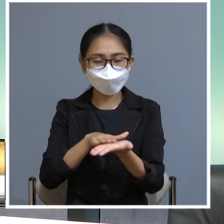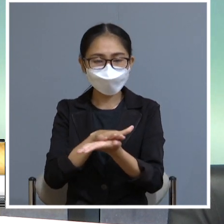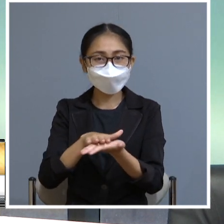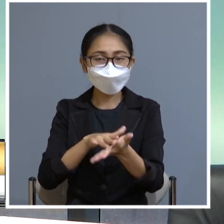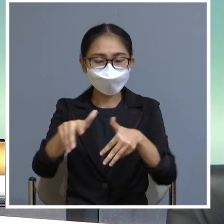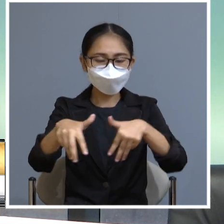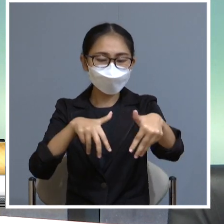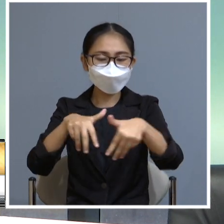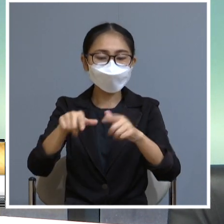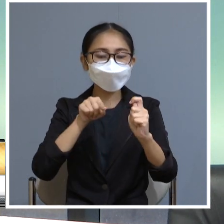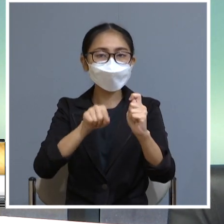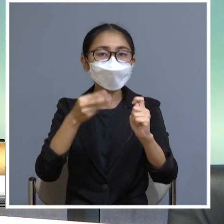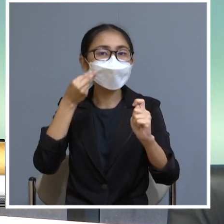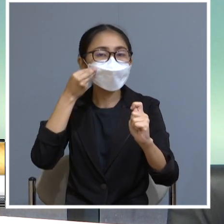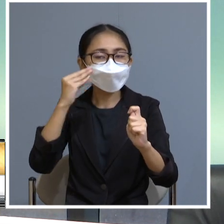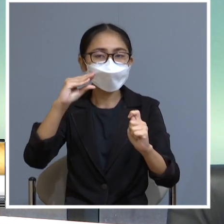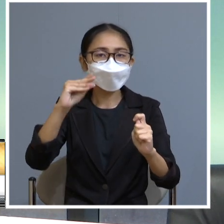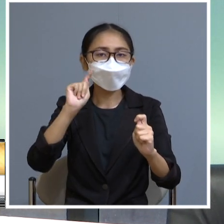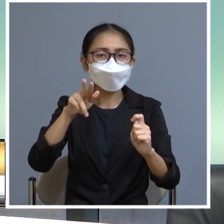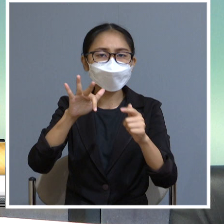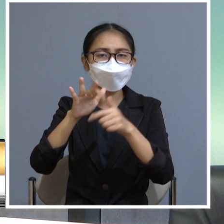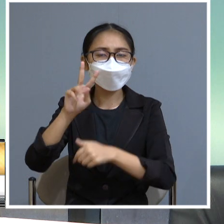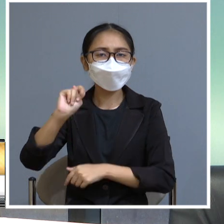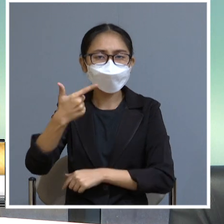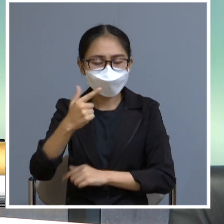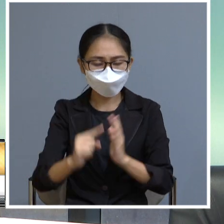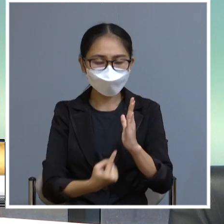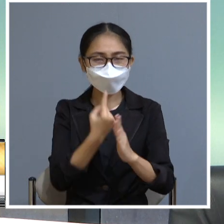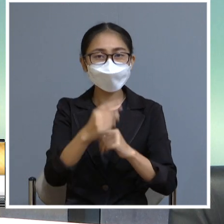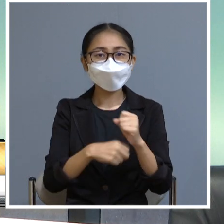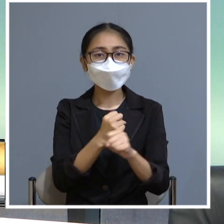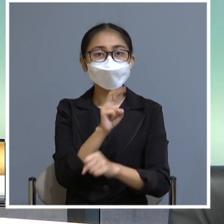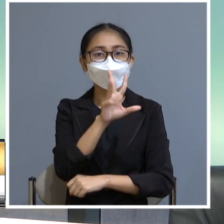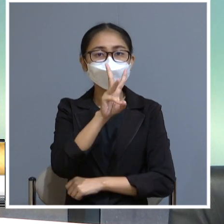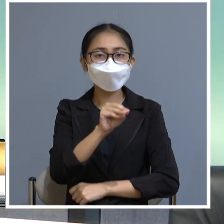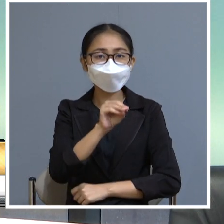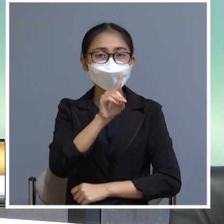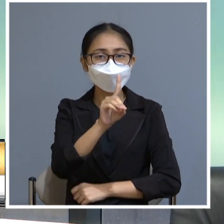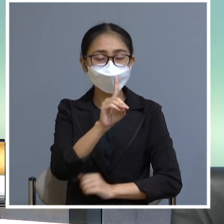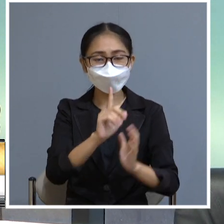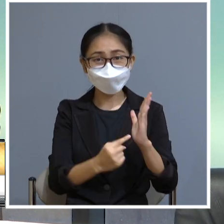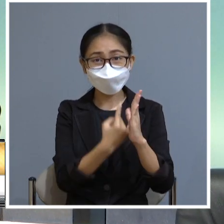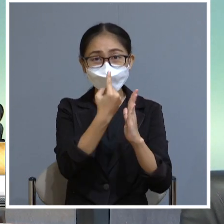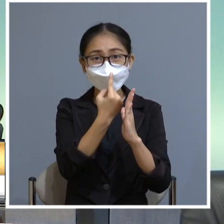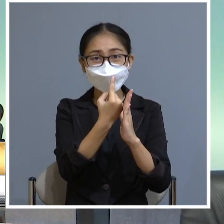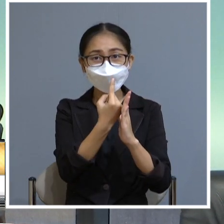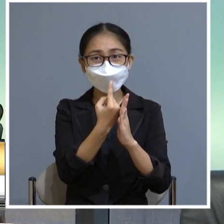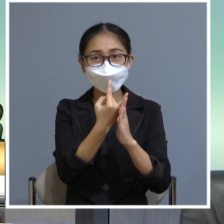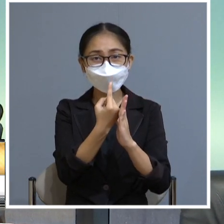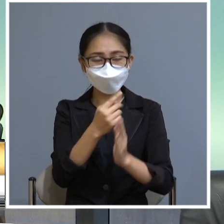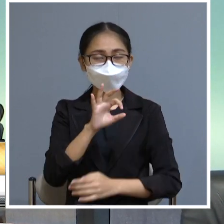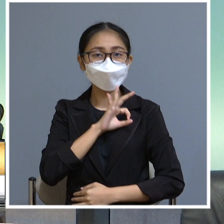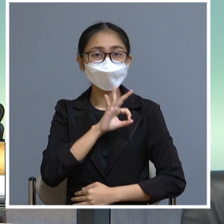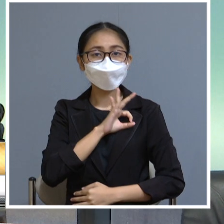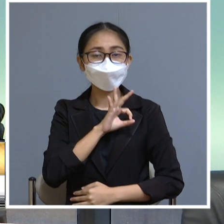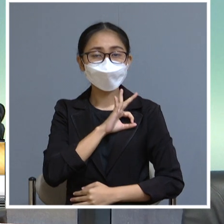จโจเกิดเหตุการณชนี้ขึ้นตงแต่ปี 2561 ท่ประทานที่ซาชิกได้กลาวไมก